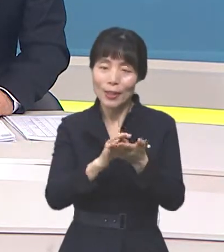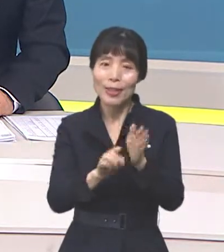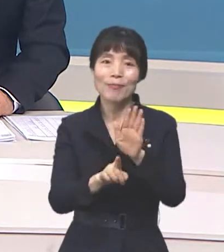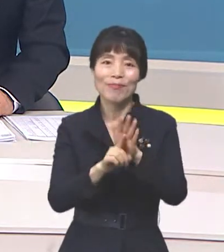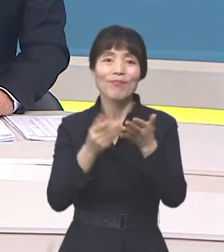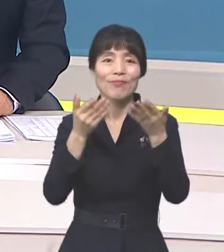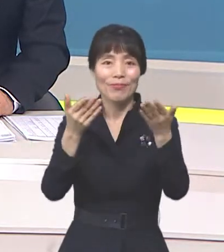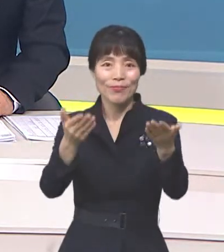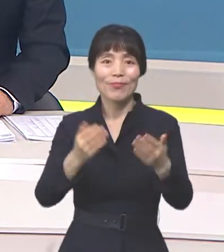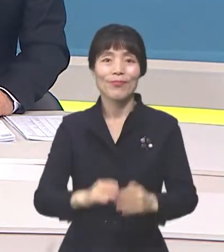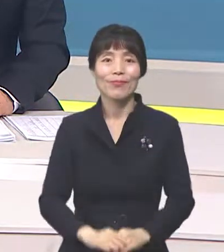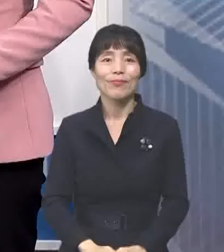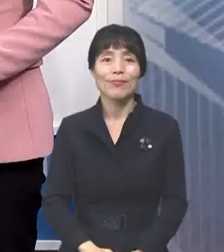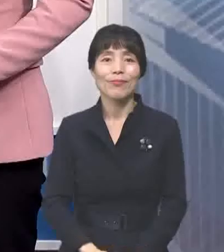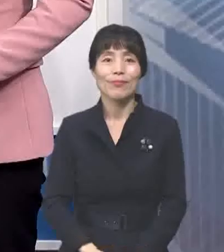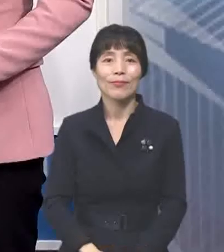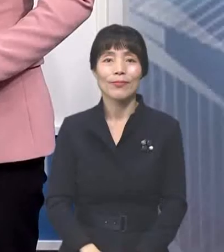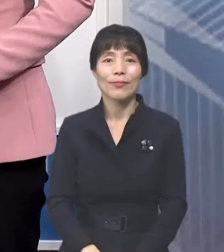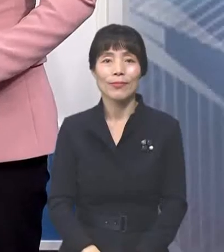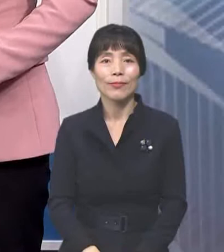기자의 보도입니다.